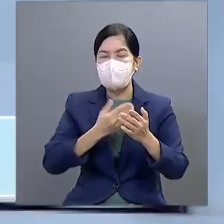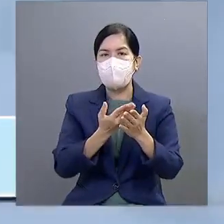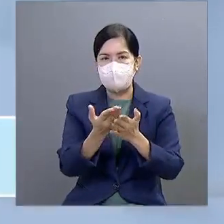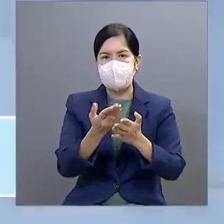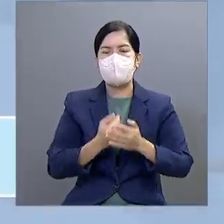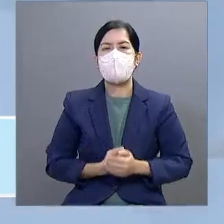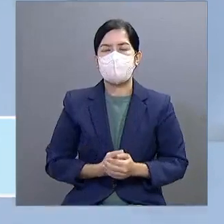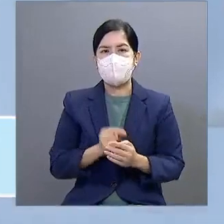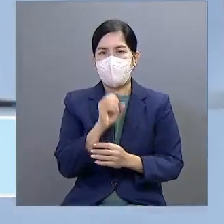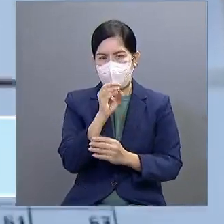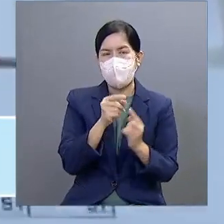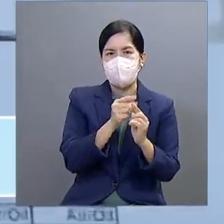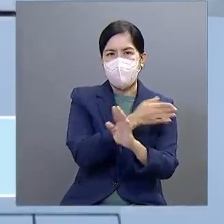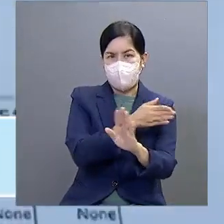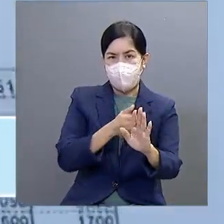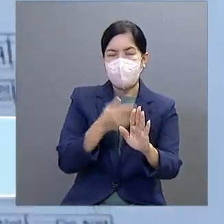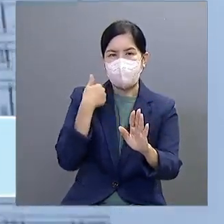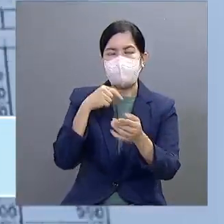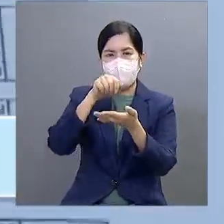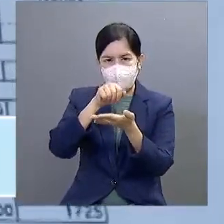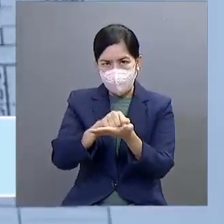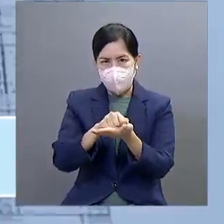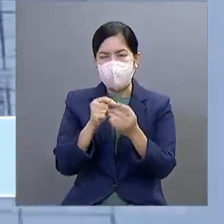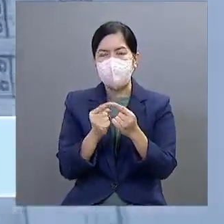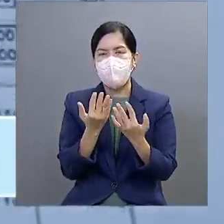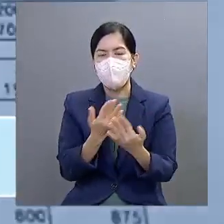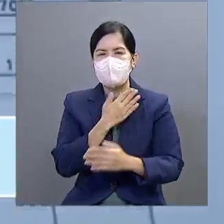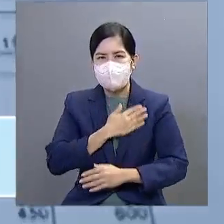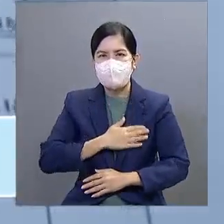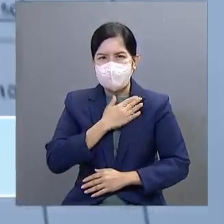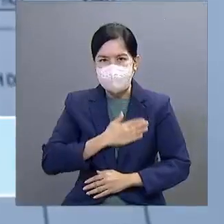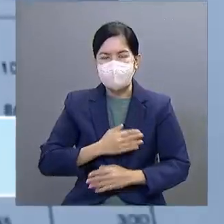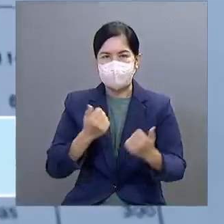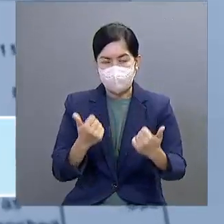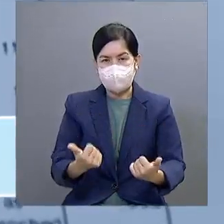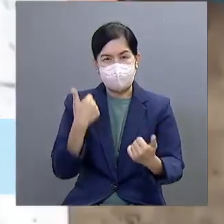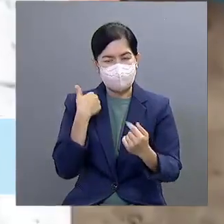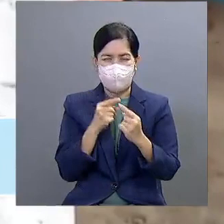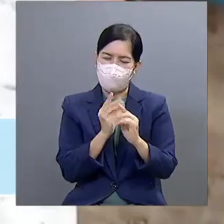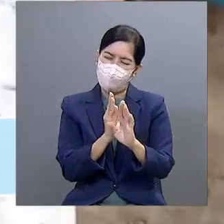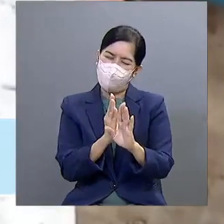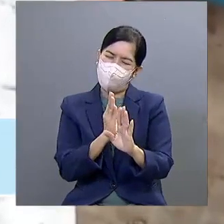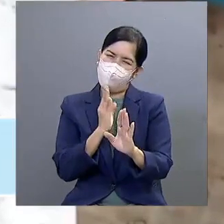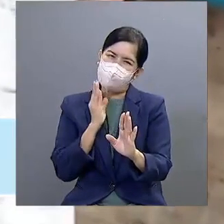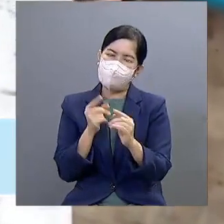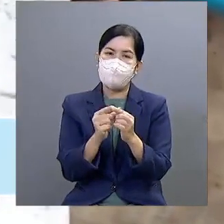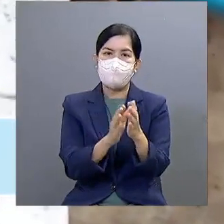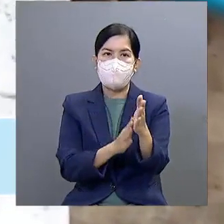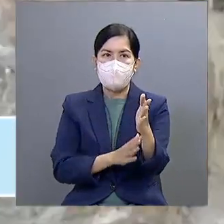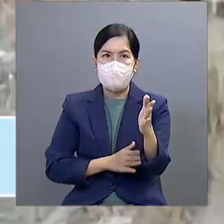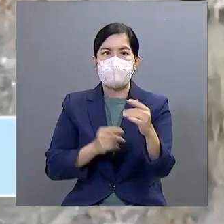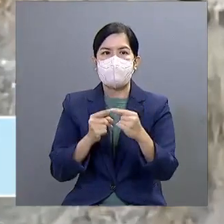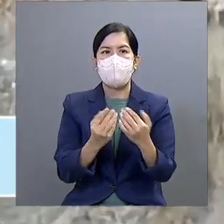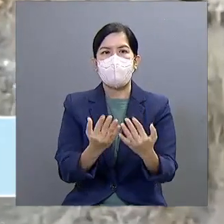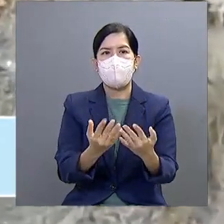งหน้าแล้วรอหน่อยใจเย็นๆเพราะว่าคิวนานมากคิวยาวจริงๆกำลังทยอยทำอยู่ถึงจะช้